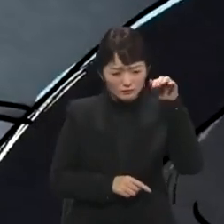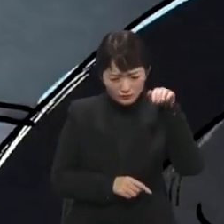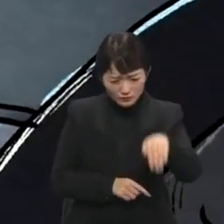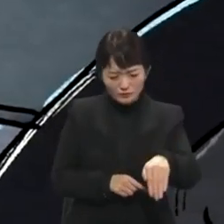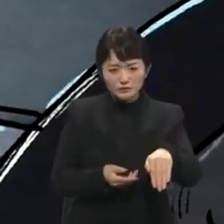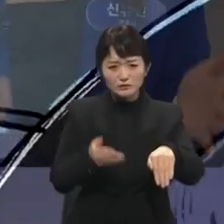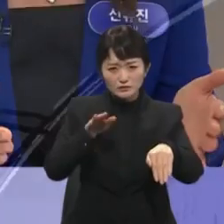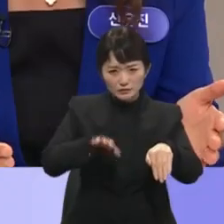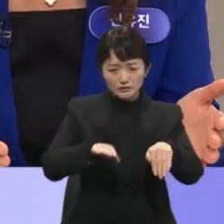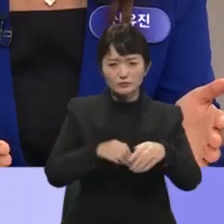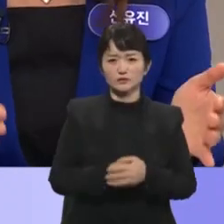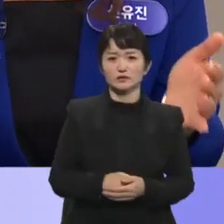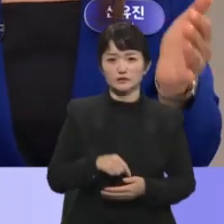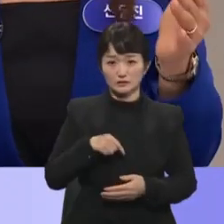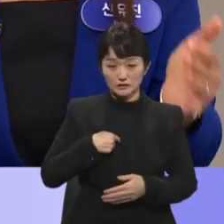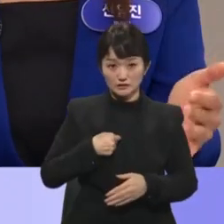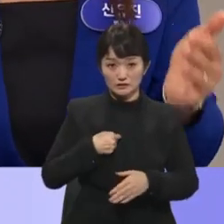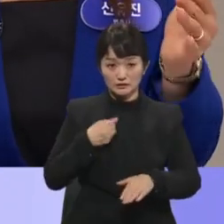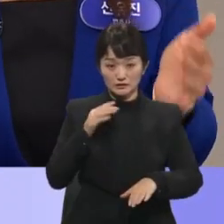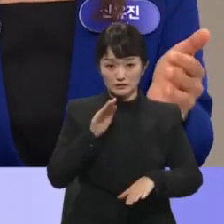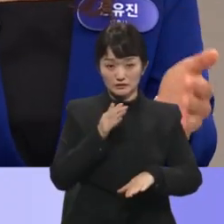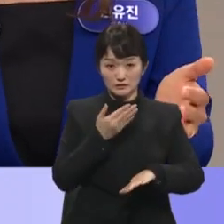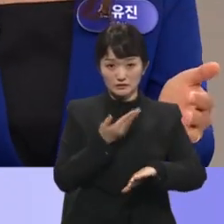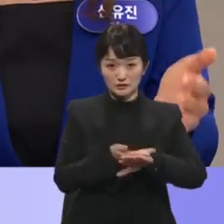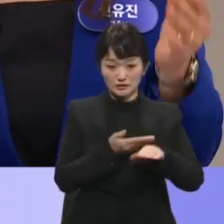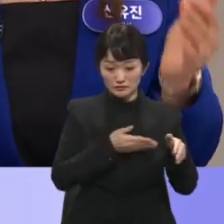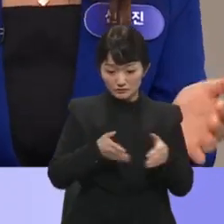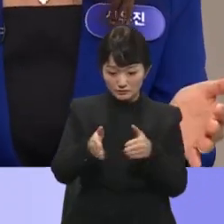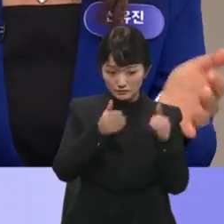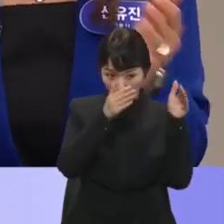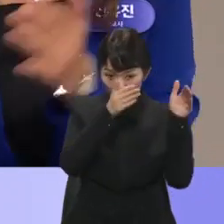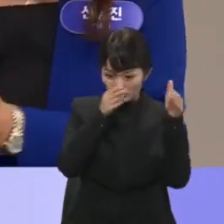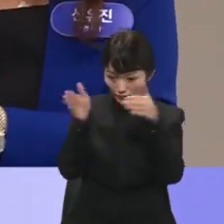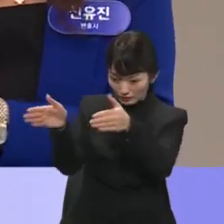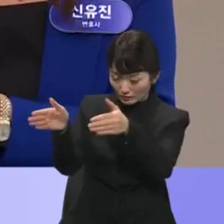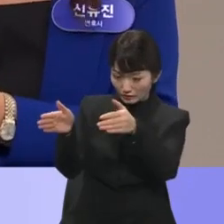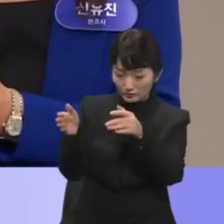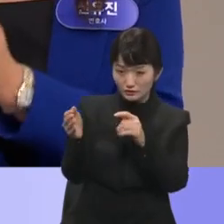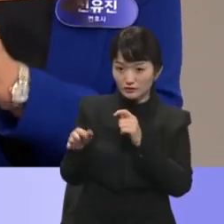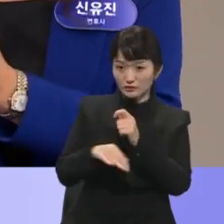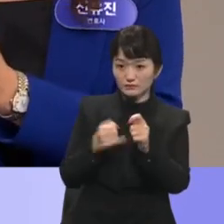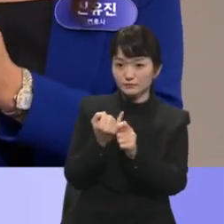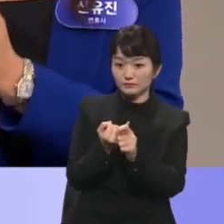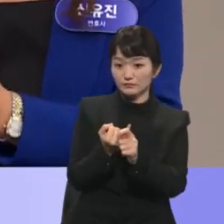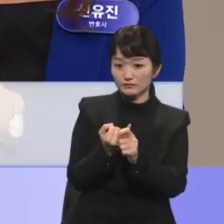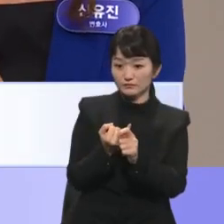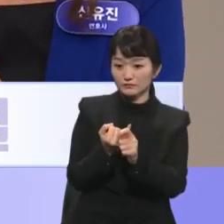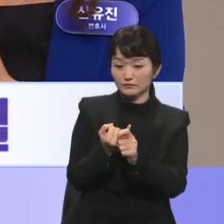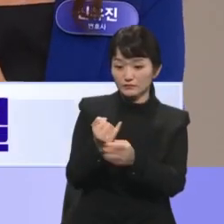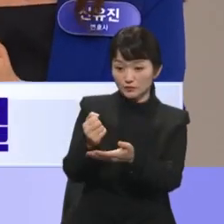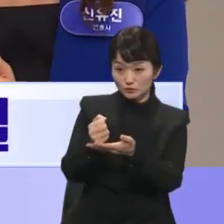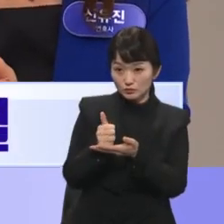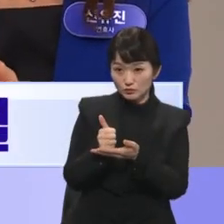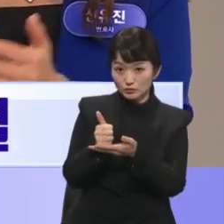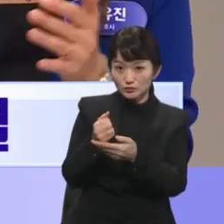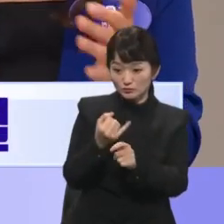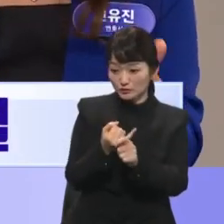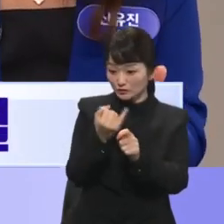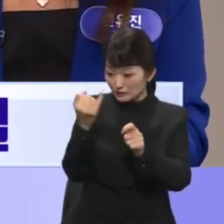잘못된 길로가 하더라도이 자동차 전용도로에서 승객이 뛰어내릴 것까지 예견하는 거는 불가능하다라는